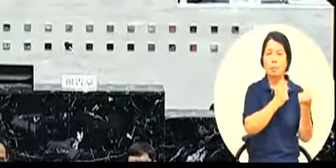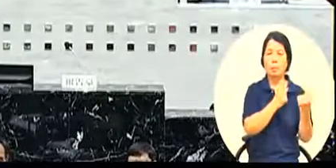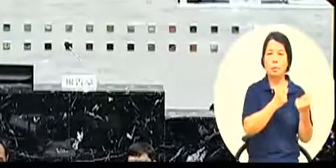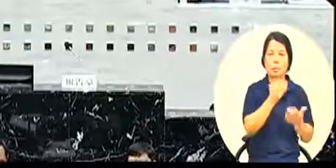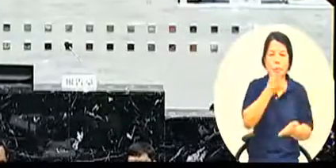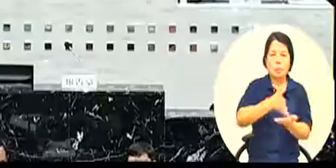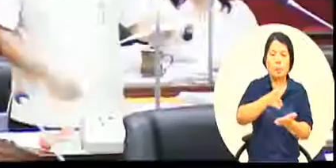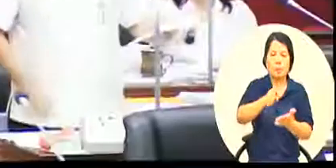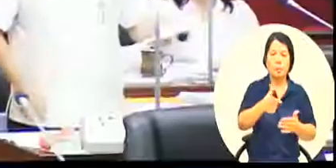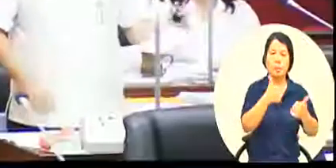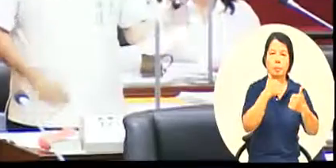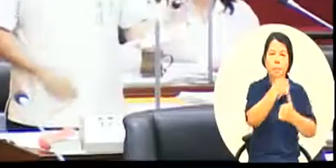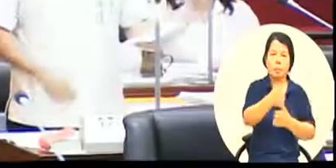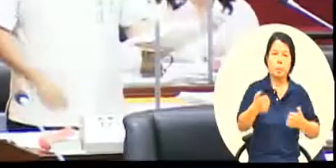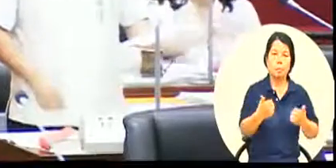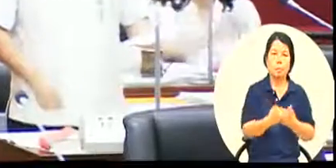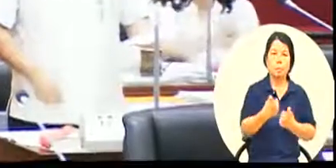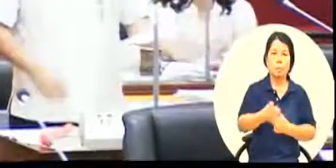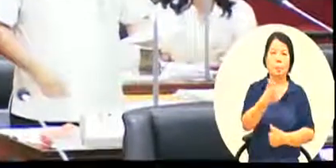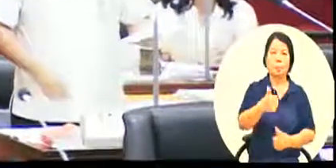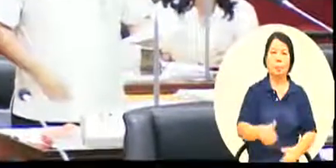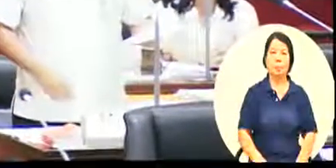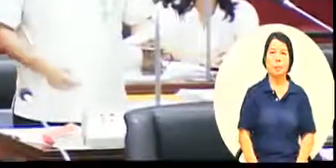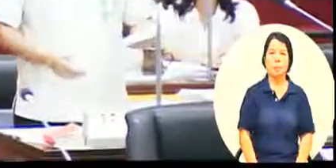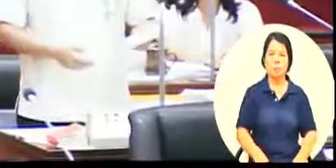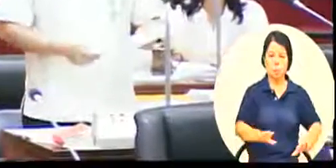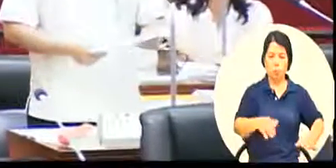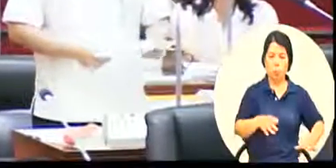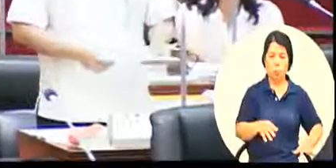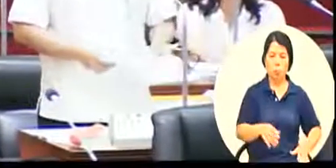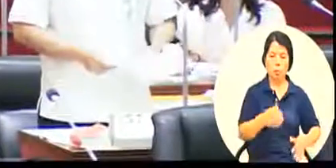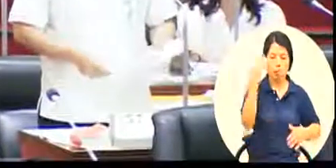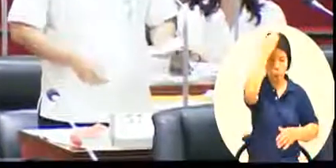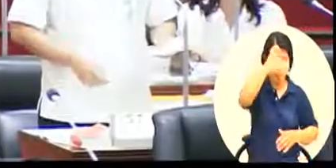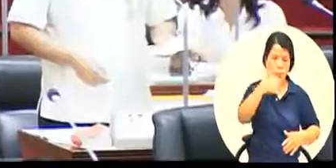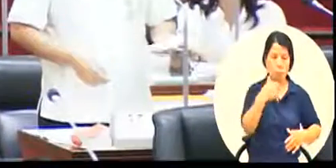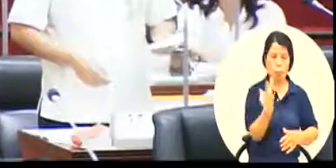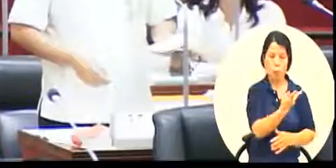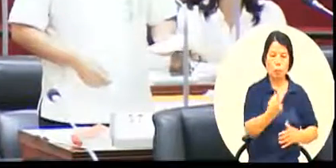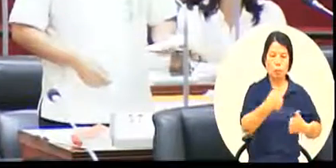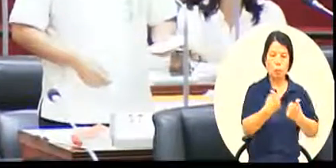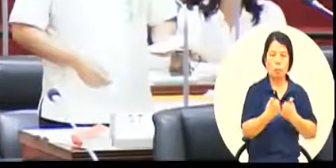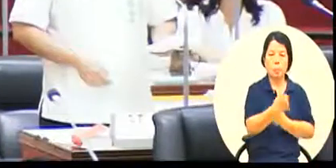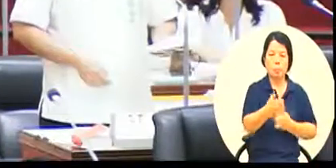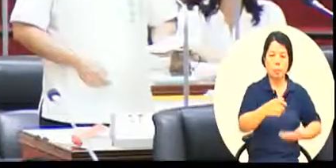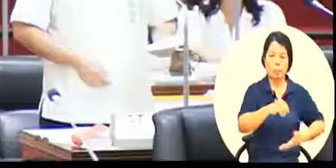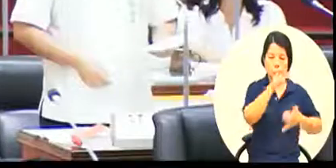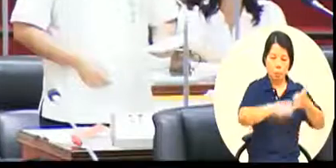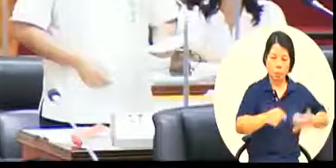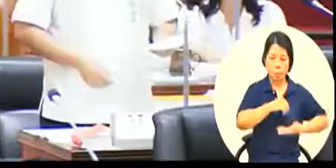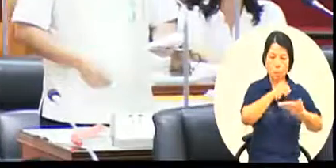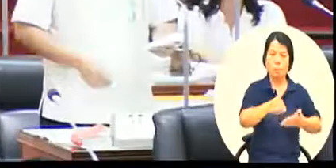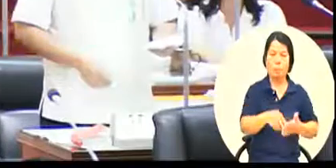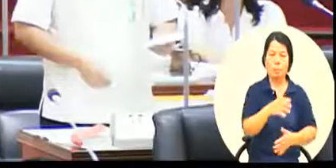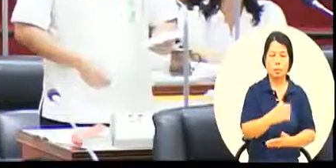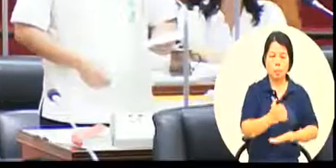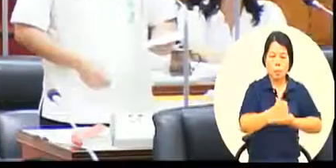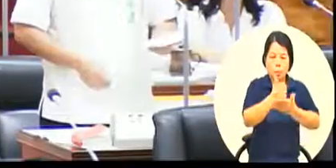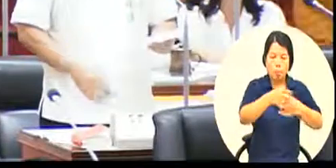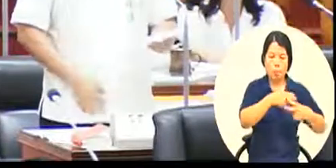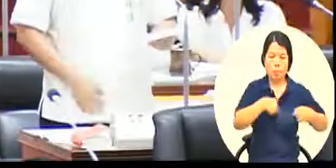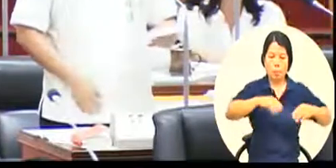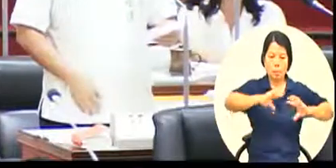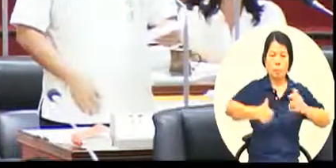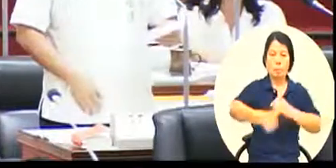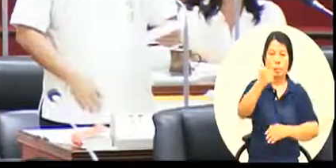感谢主席哈。本席跟郑新珠议员有提一个案，就是恳请蔡英文总